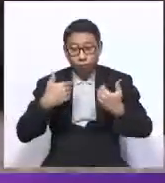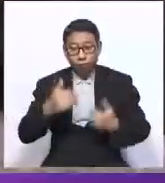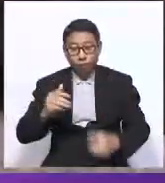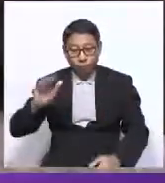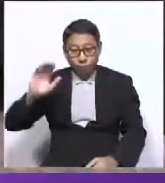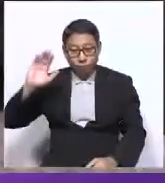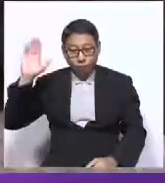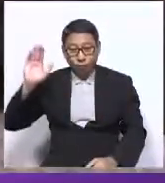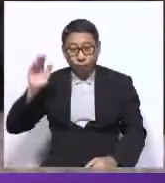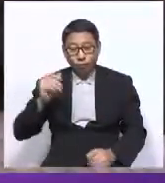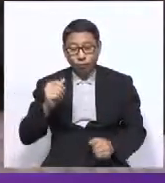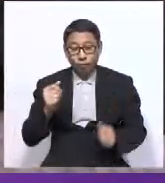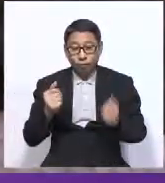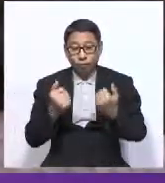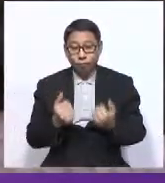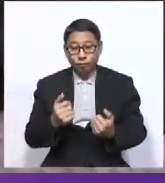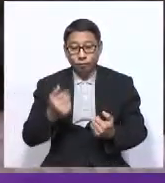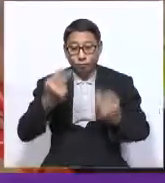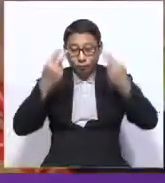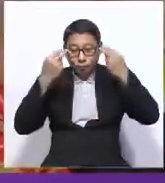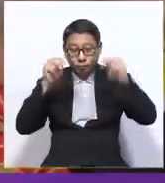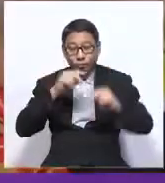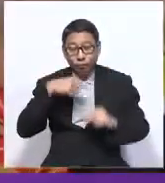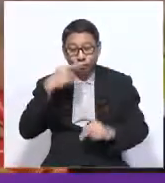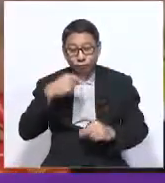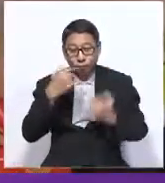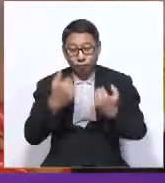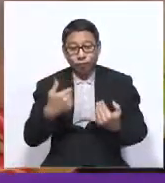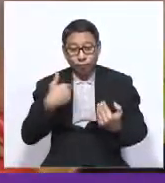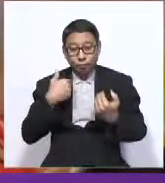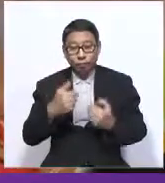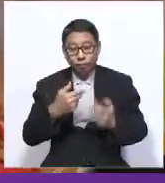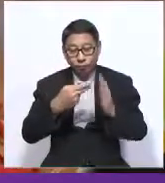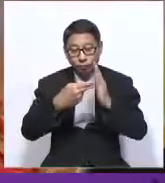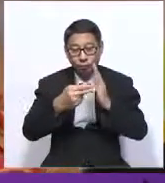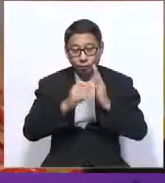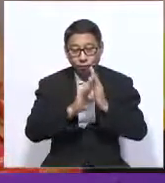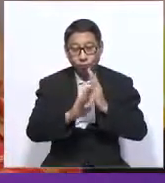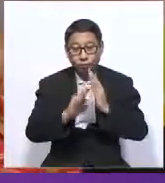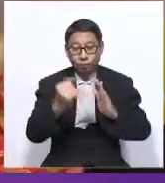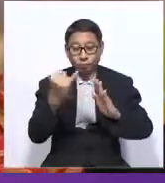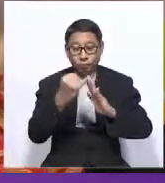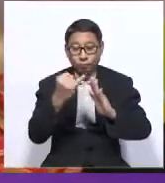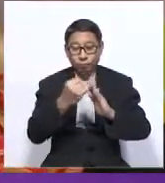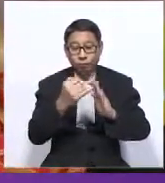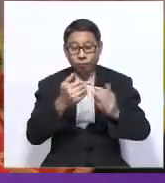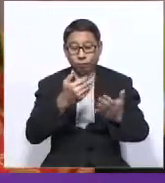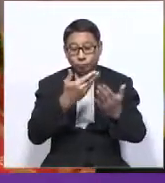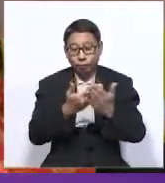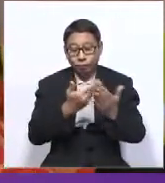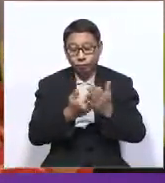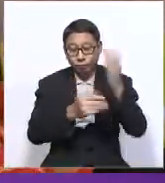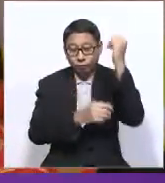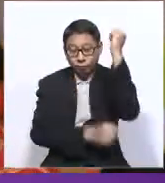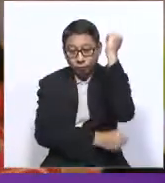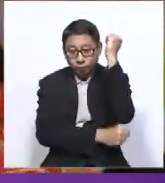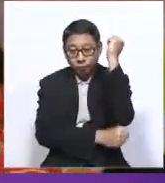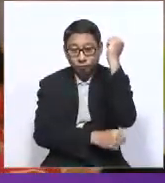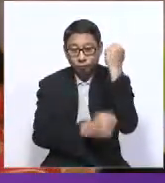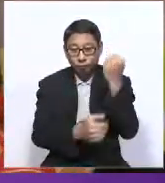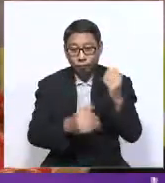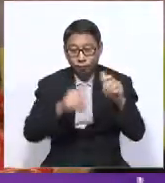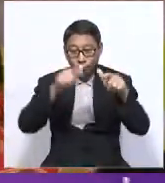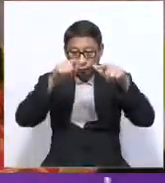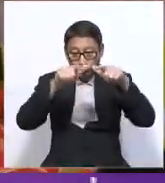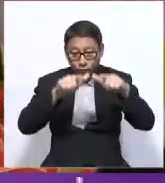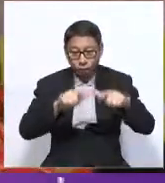สัญญาต่อหน้าฟ้าดินคืออย่างนึงที่นายกรัฐมนตรีพูดด้วยคือแม้ว่าที่หนองบัวลำพูเนี่ยจะเป็นจังหวัดที่มีรายได้น้อยรายได้เฉลี่ยนั้น